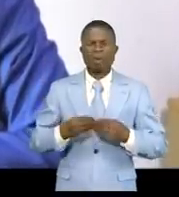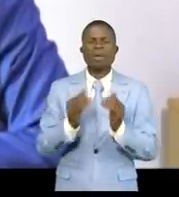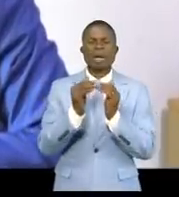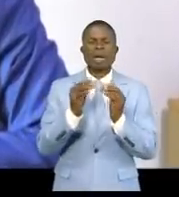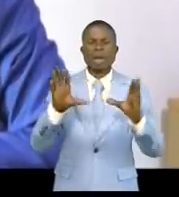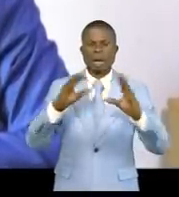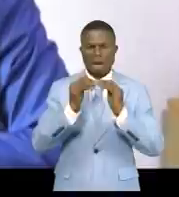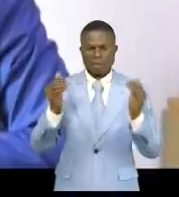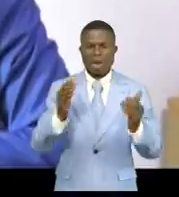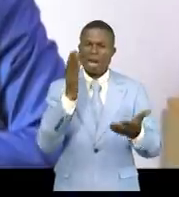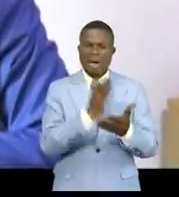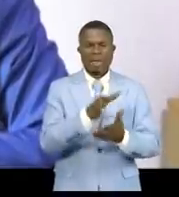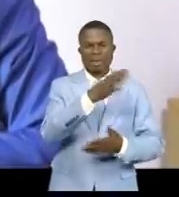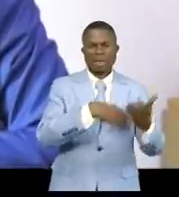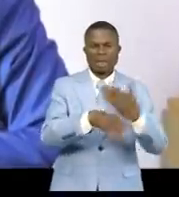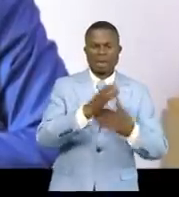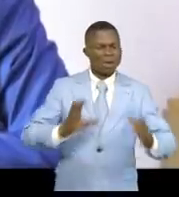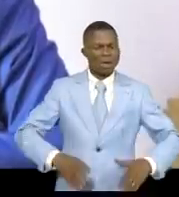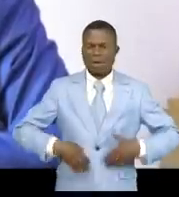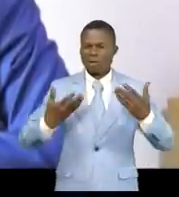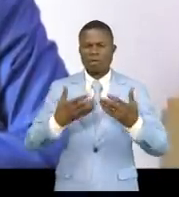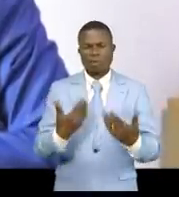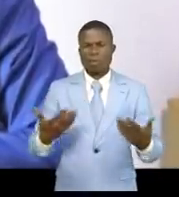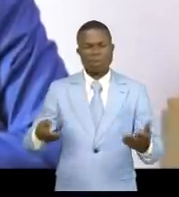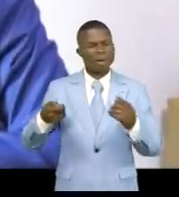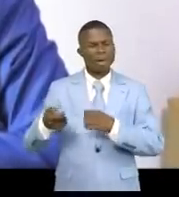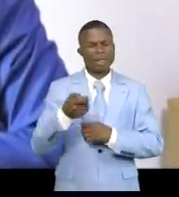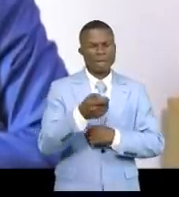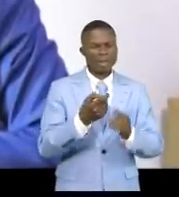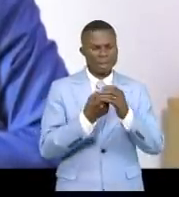en abandonnant les échauffourées qui étaient sur